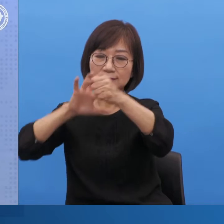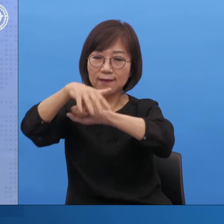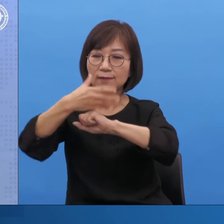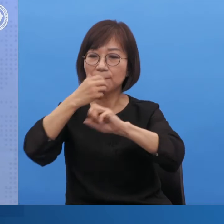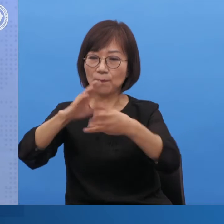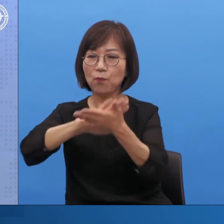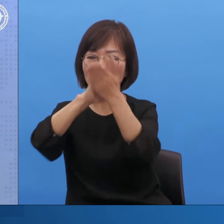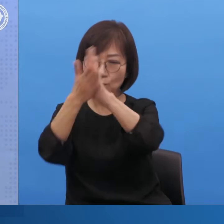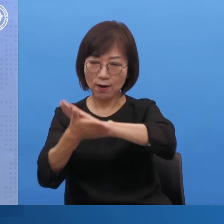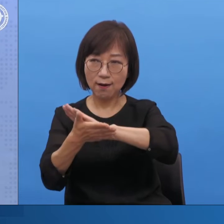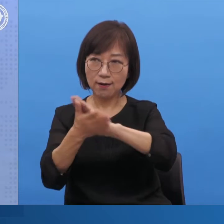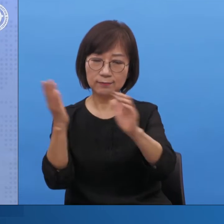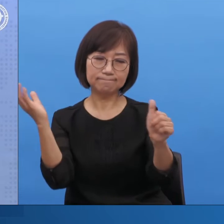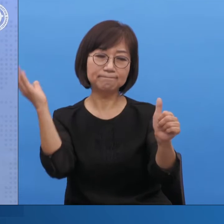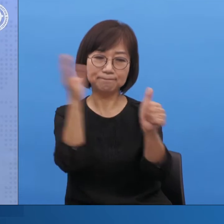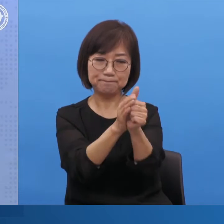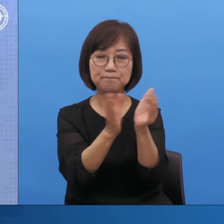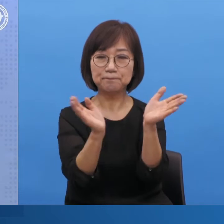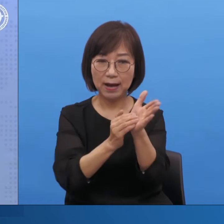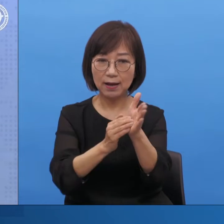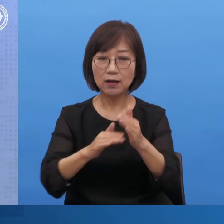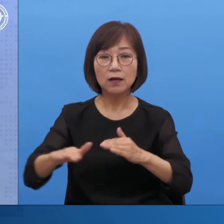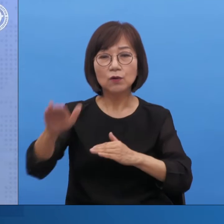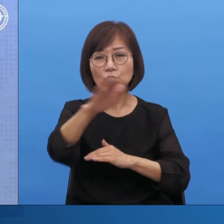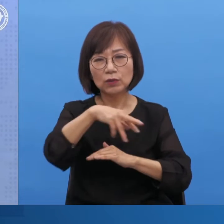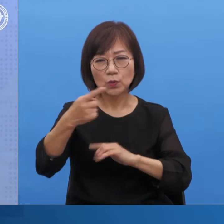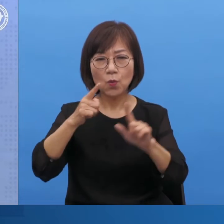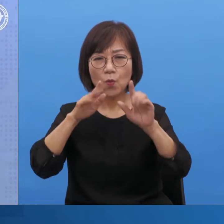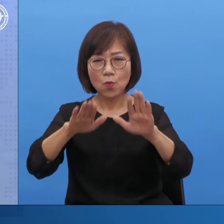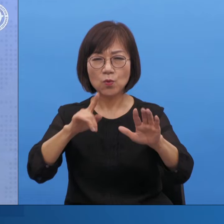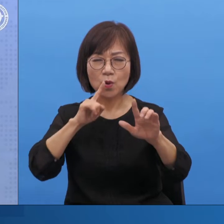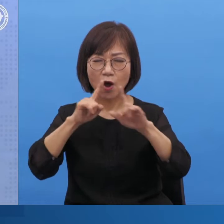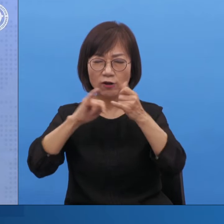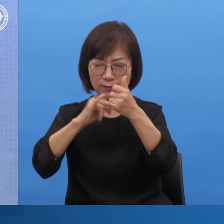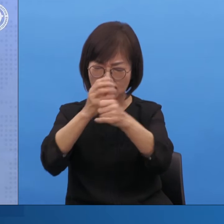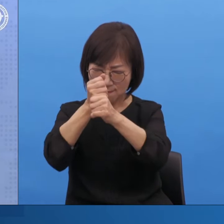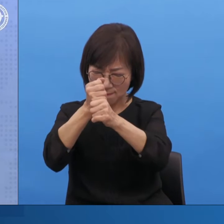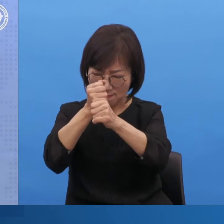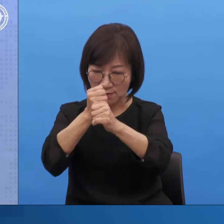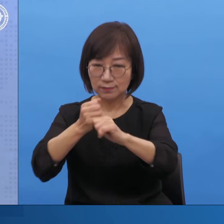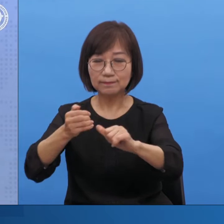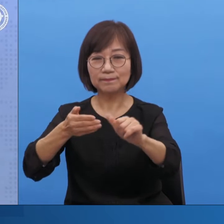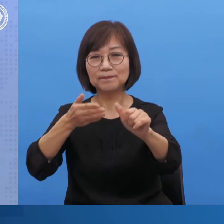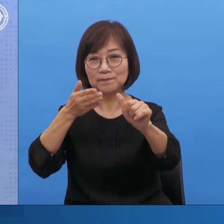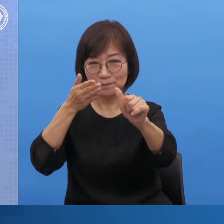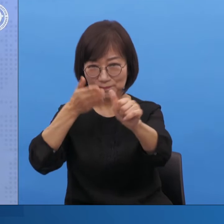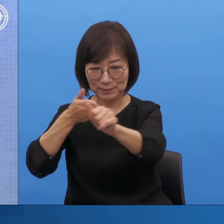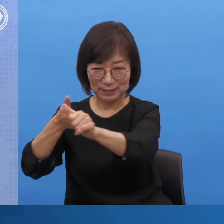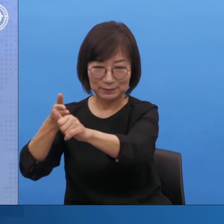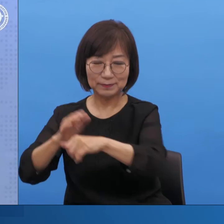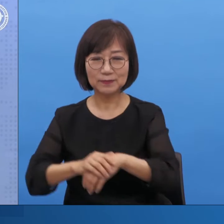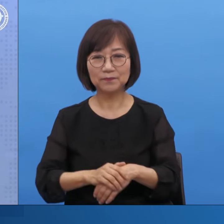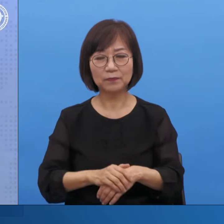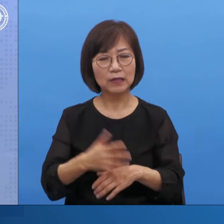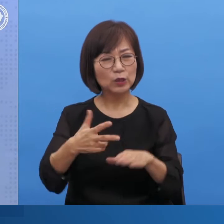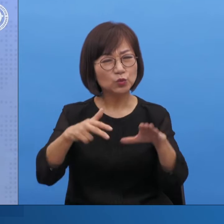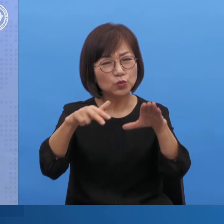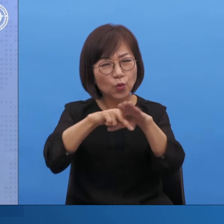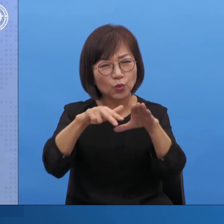world evangelization. 오늘 여러분 이 언약 꼭 붙잡으셔야 돼요. And so today, may you hold firm to this covenant. 종교에서 벗어나야 돼요. Come out from